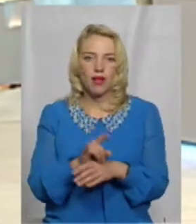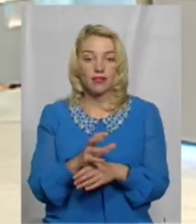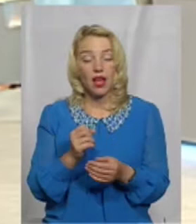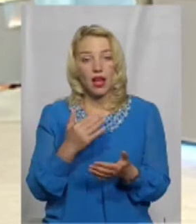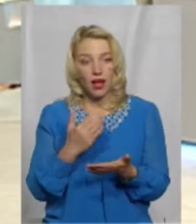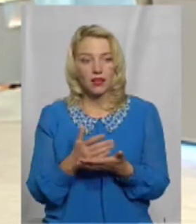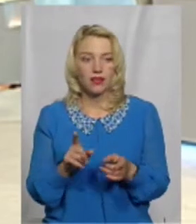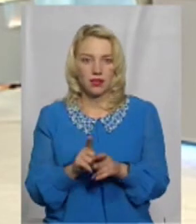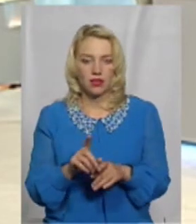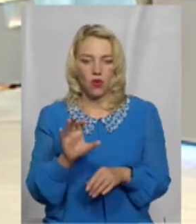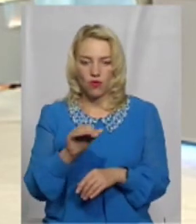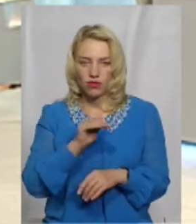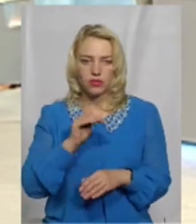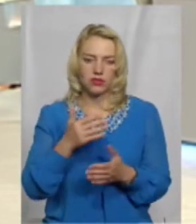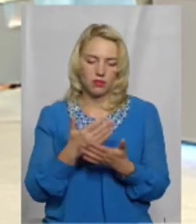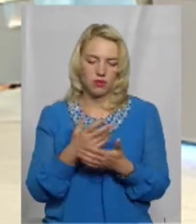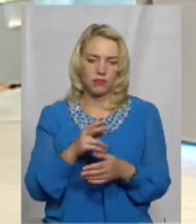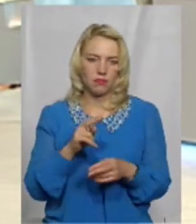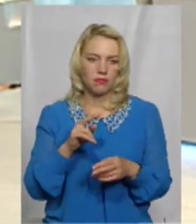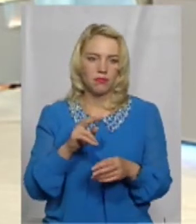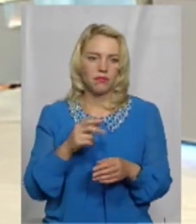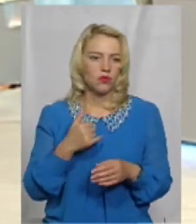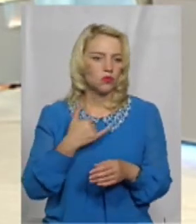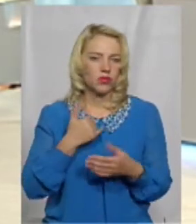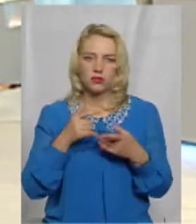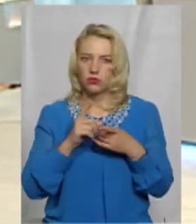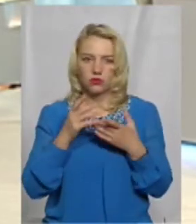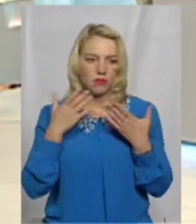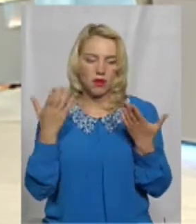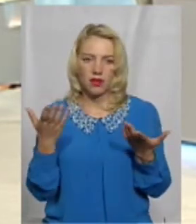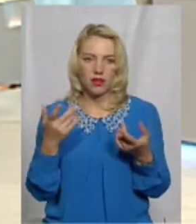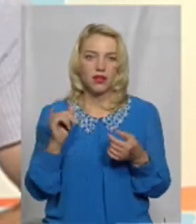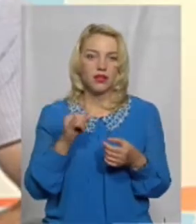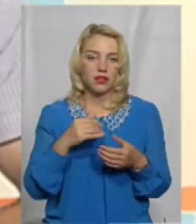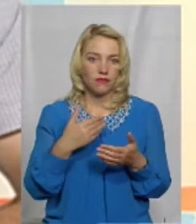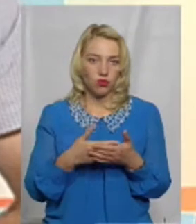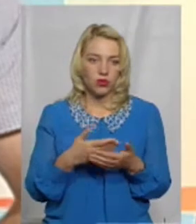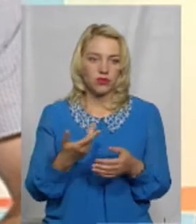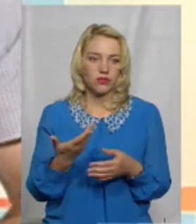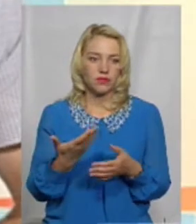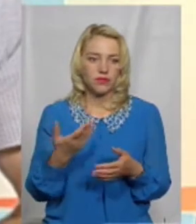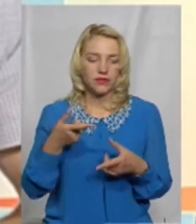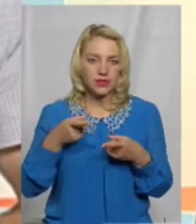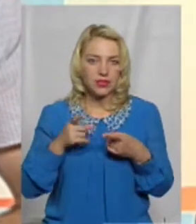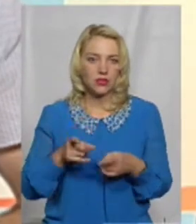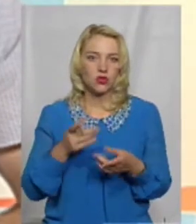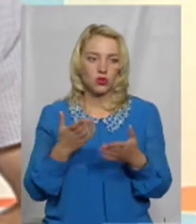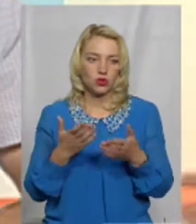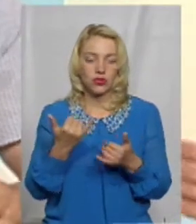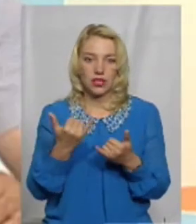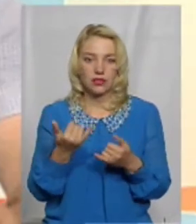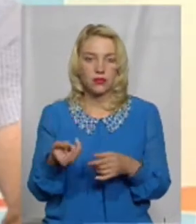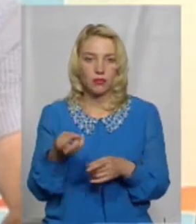чи є такий, скажімо, легальний приклад, коли нас нема? На жаль, у нас в місті такого нема. І от, кажучи, дійсно, от зараз